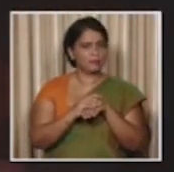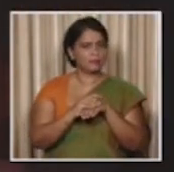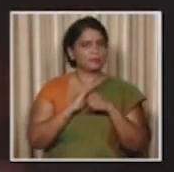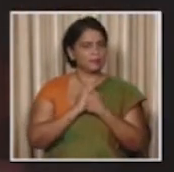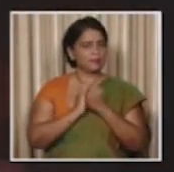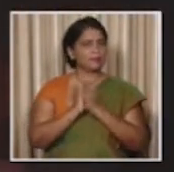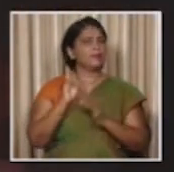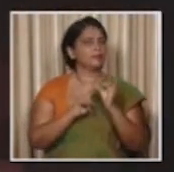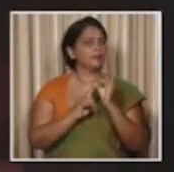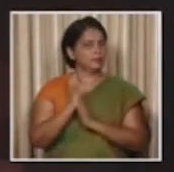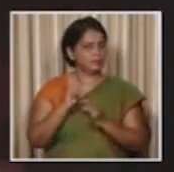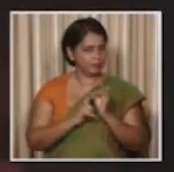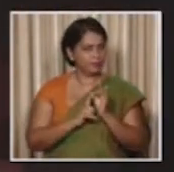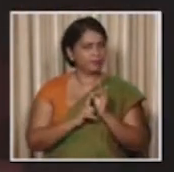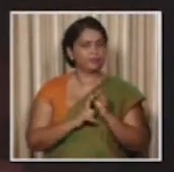मंत्री